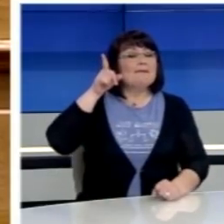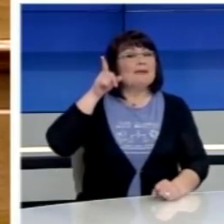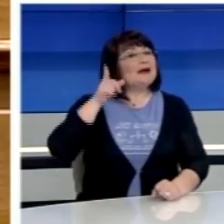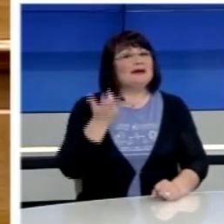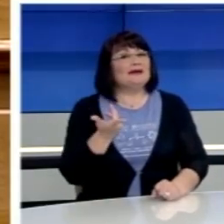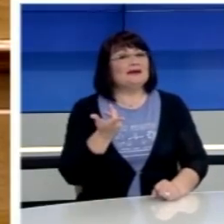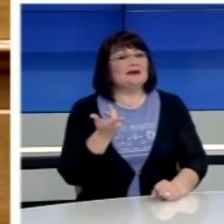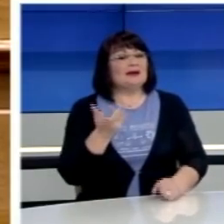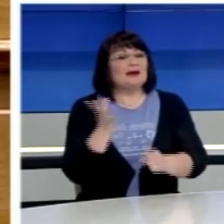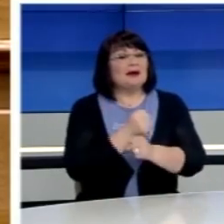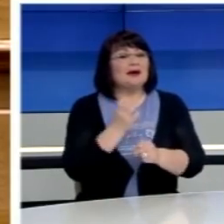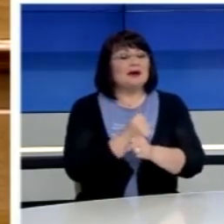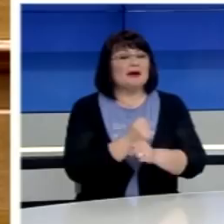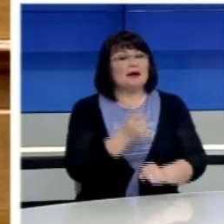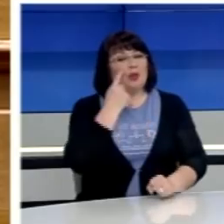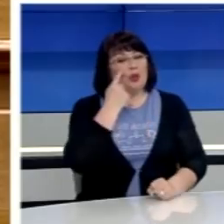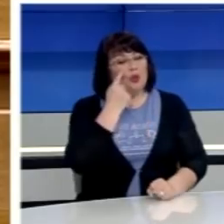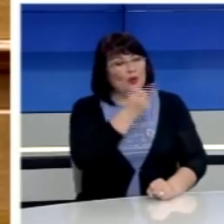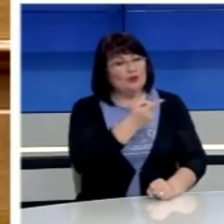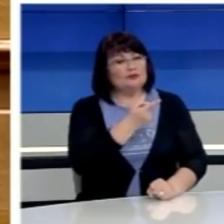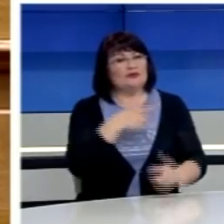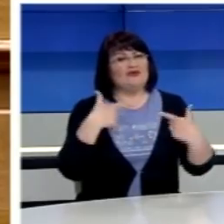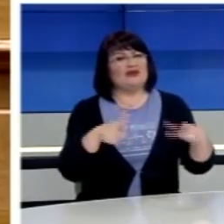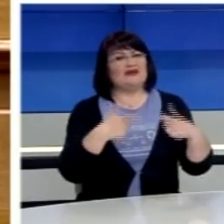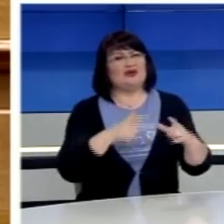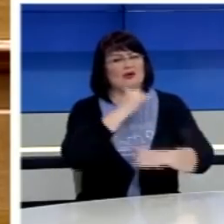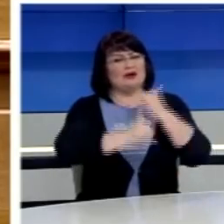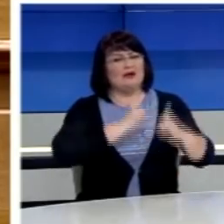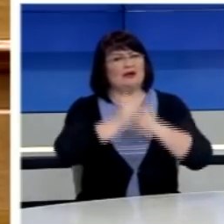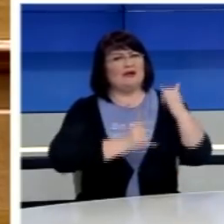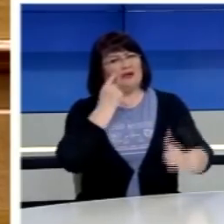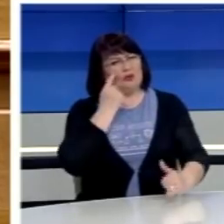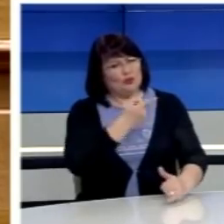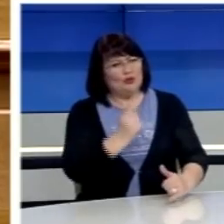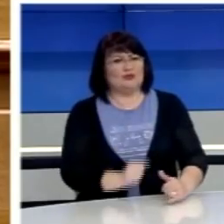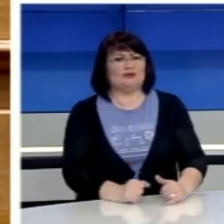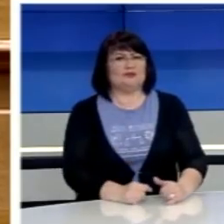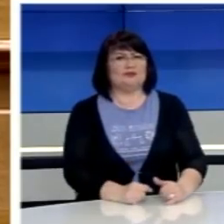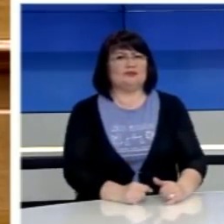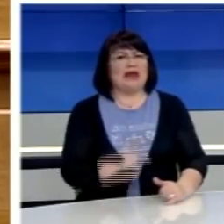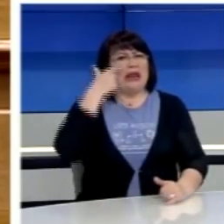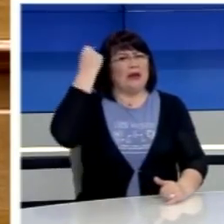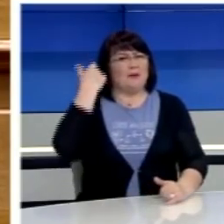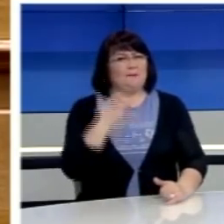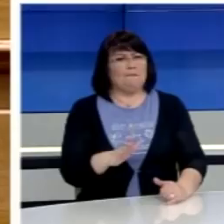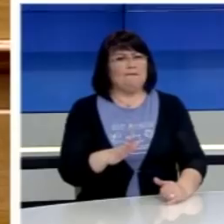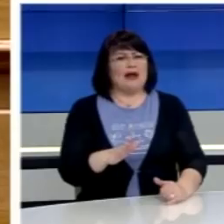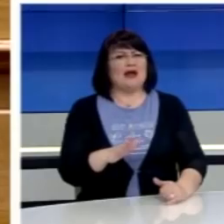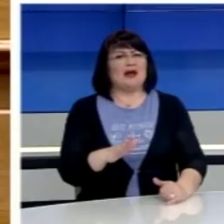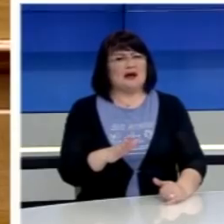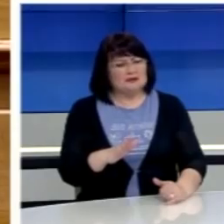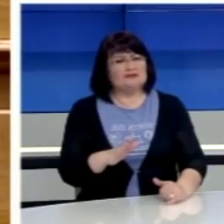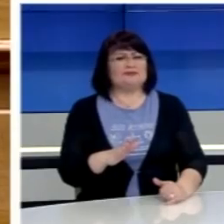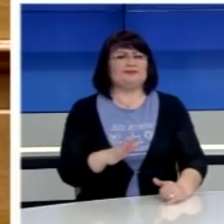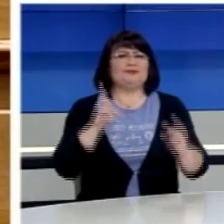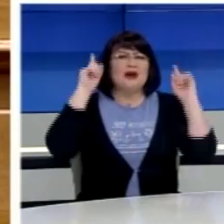Ηνωμένες Πολιτείες? Παρακολουθήστε και κανένα βιντεάκι στο διαδίκτυο, θα τα δείτε. Θα δείτε και απόφοιτους λυκείου ή και κολεγίου